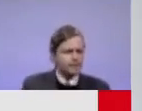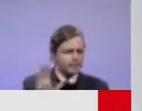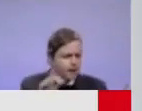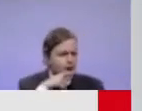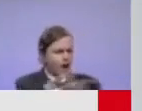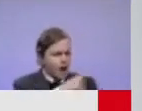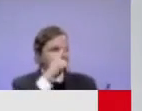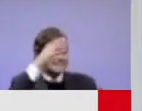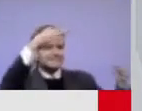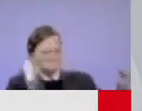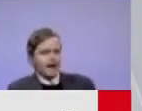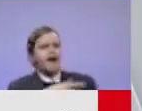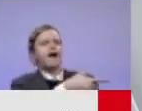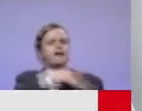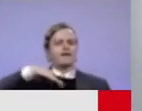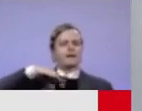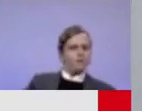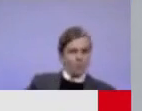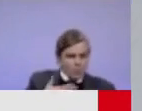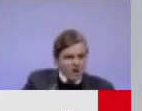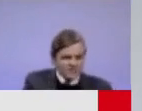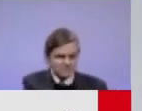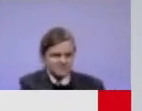să luăm decizii utile și rapide.